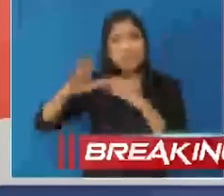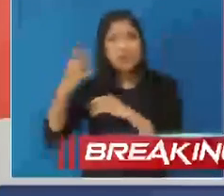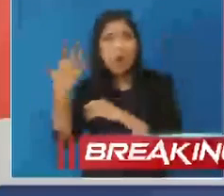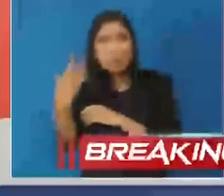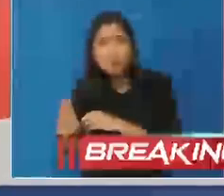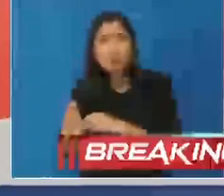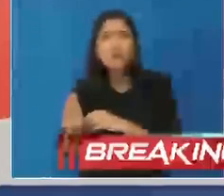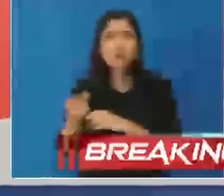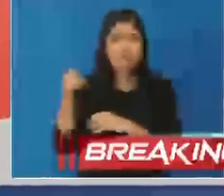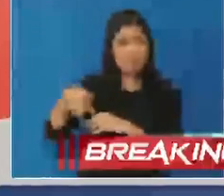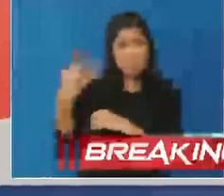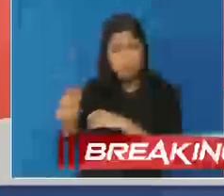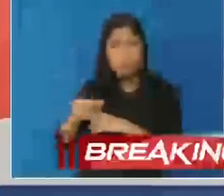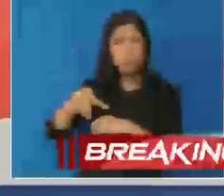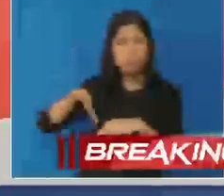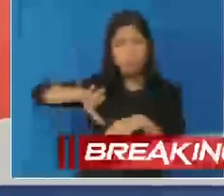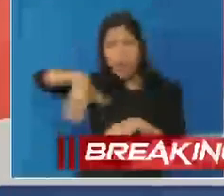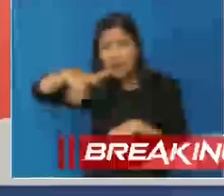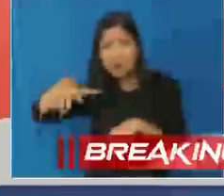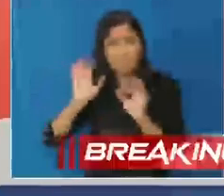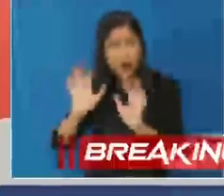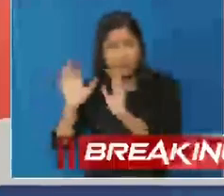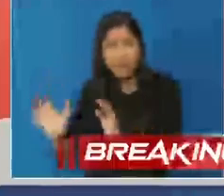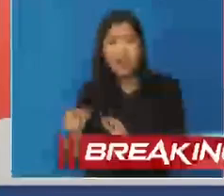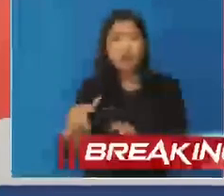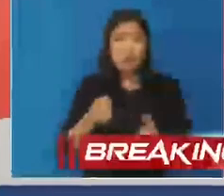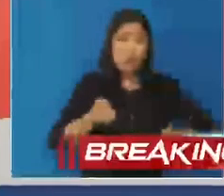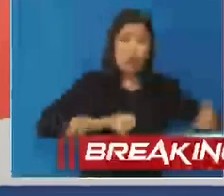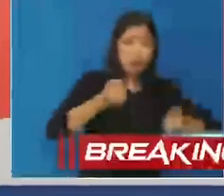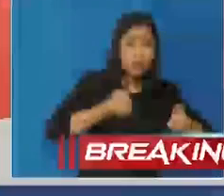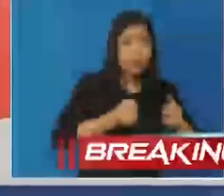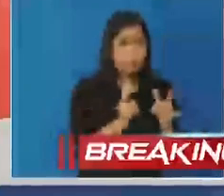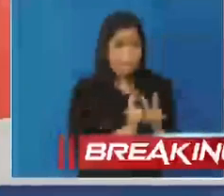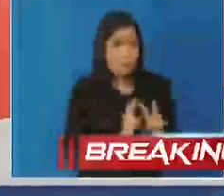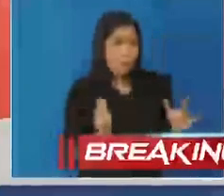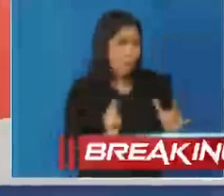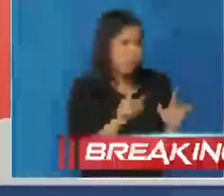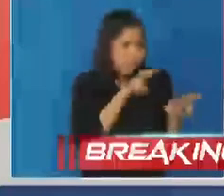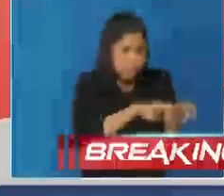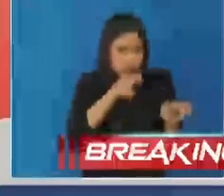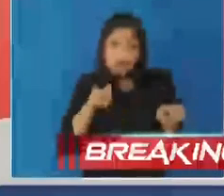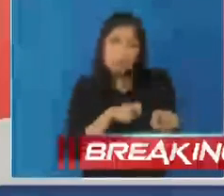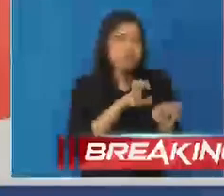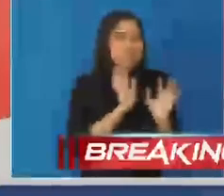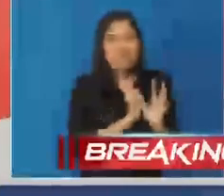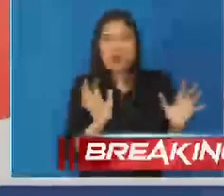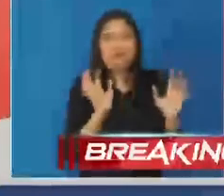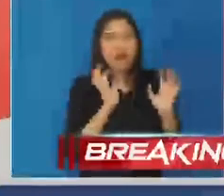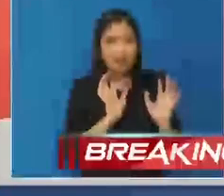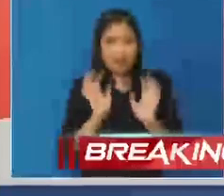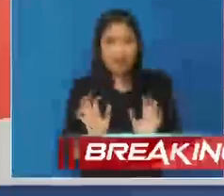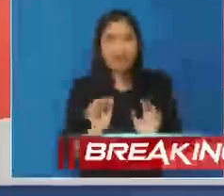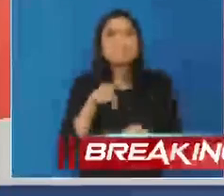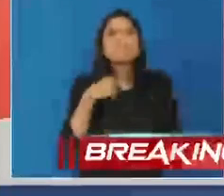keluarga yang cukup banyak di dalam satu mobil yang berdesak-desakan dalam satu alat Angkut yang berdesak-desakan ini